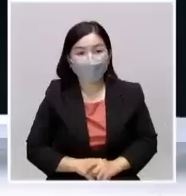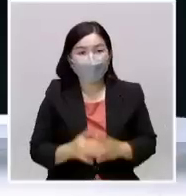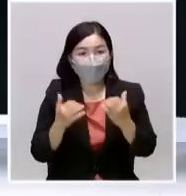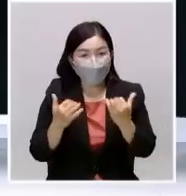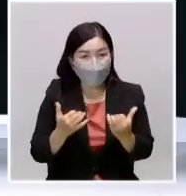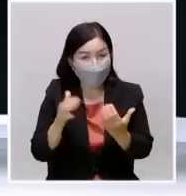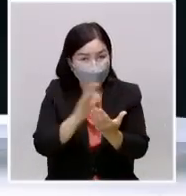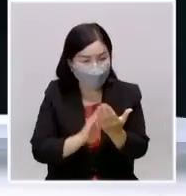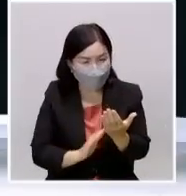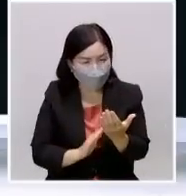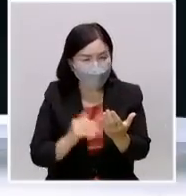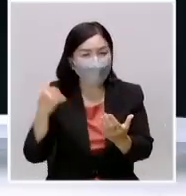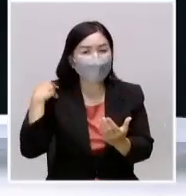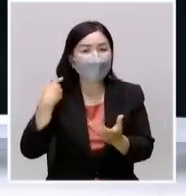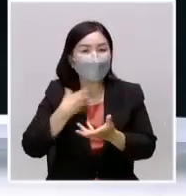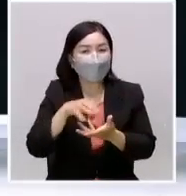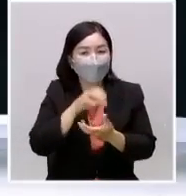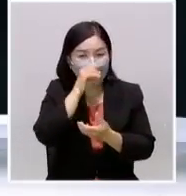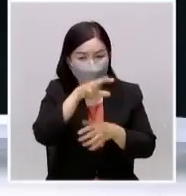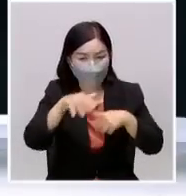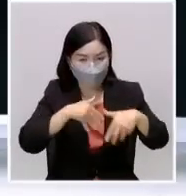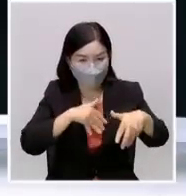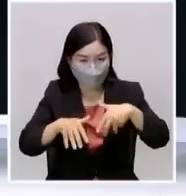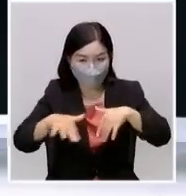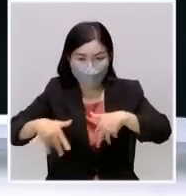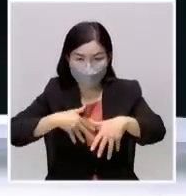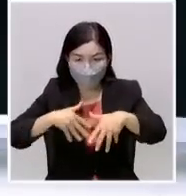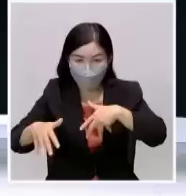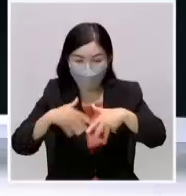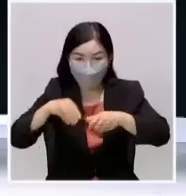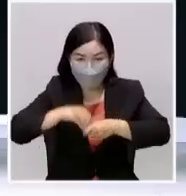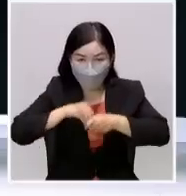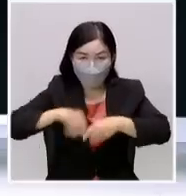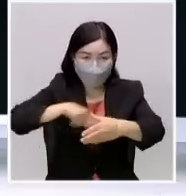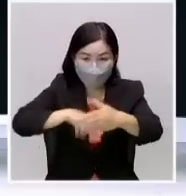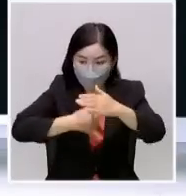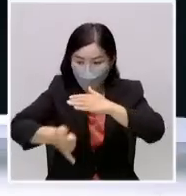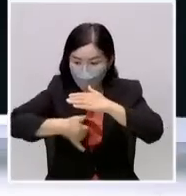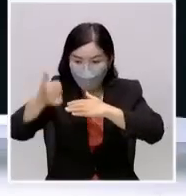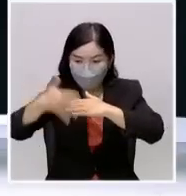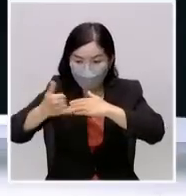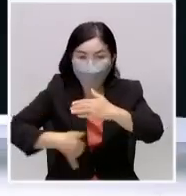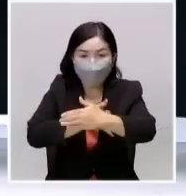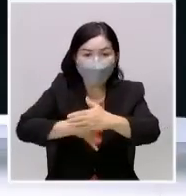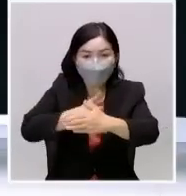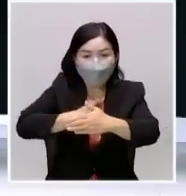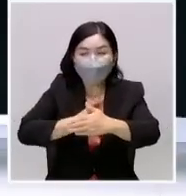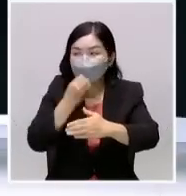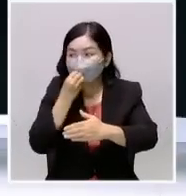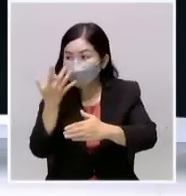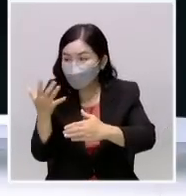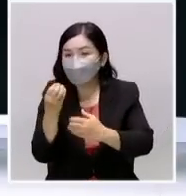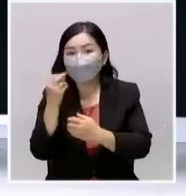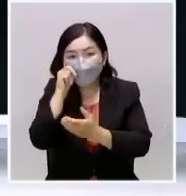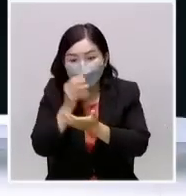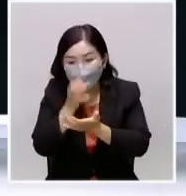สถานการณ์ที่เมืองมาริอูโปลเรารายงานคุณผู้ชมก่อนหน้านี้นะคะว่าจะมีประชาชนตกค้างอยู่ภายในเมืองอยู่ในภาวะขาดแคลนน้ำและอาห